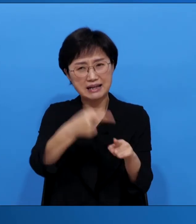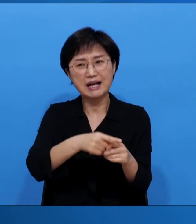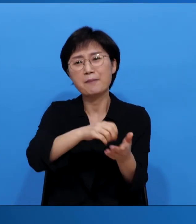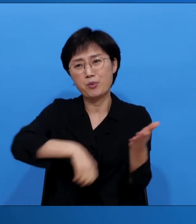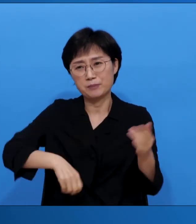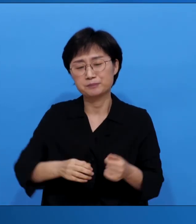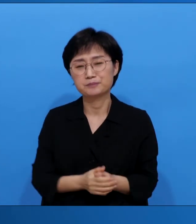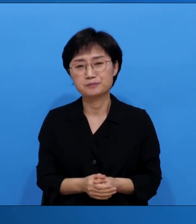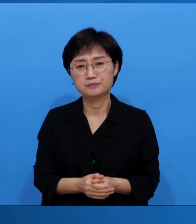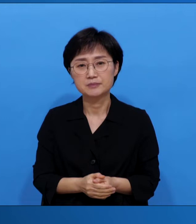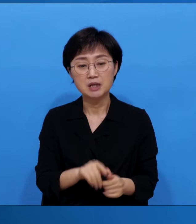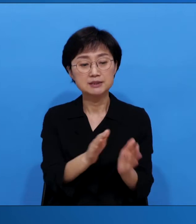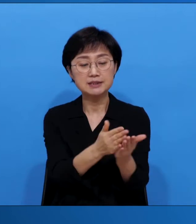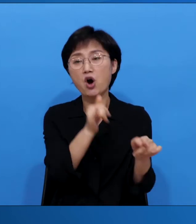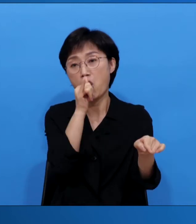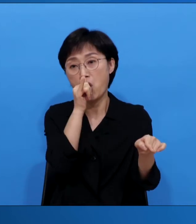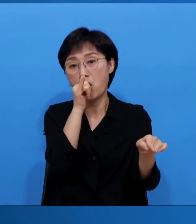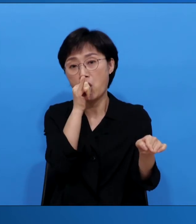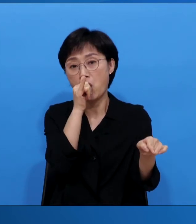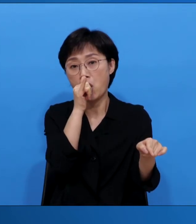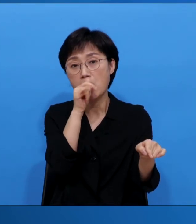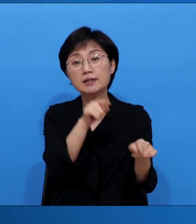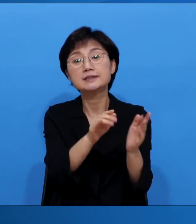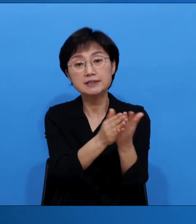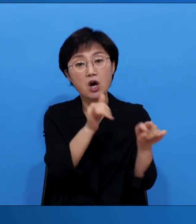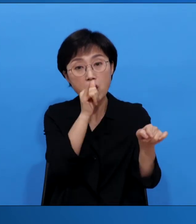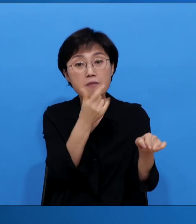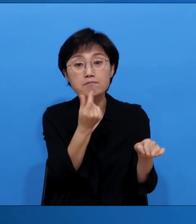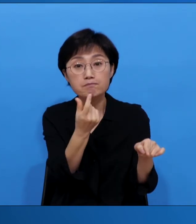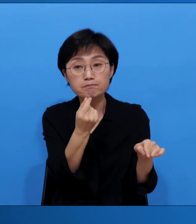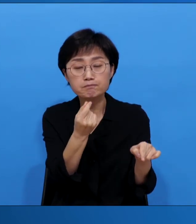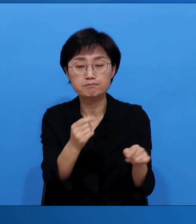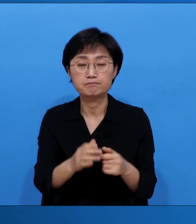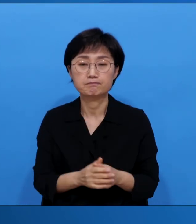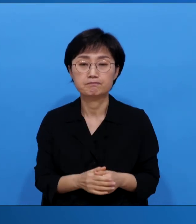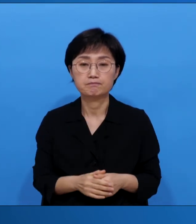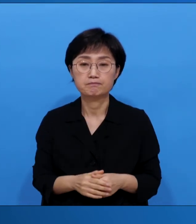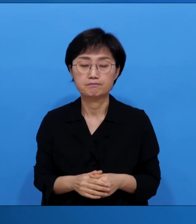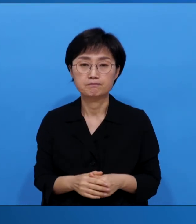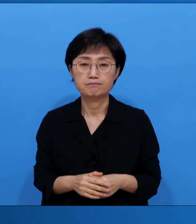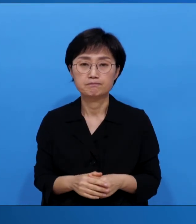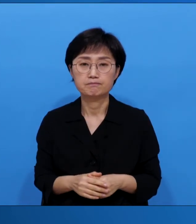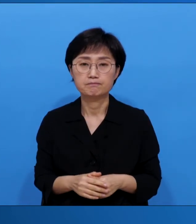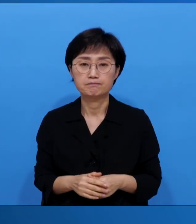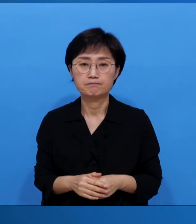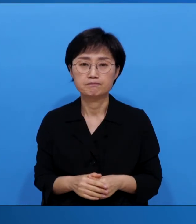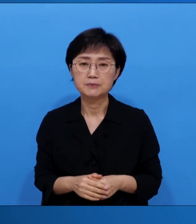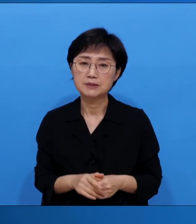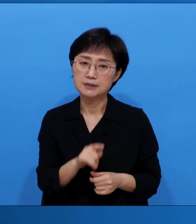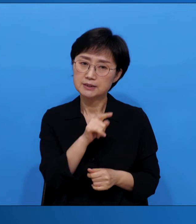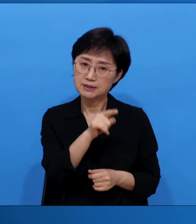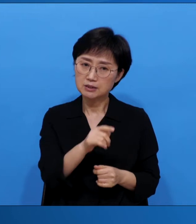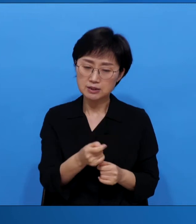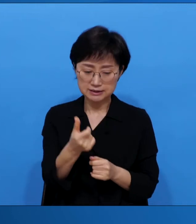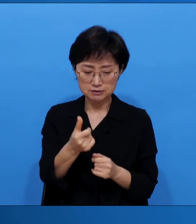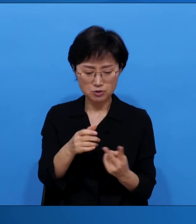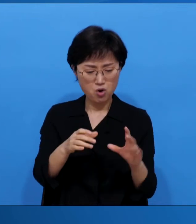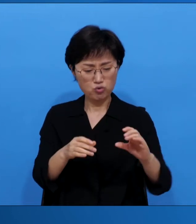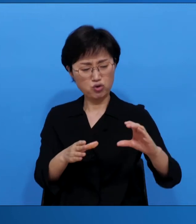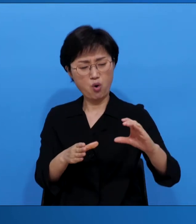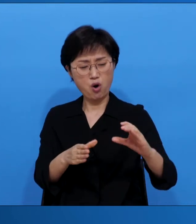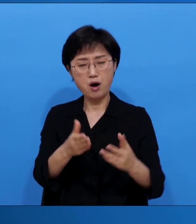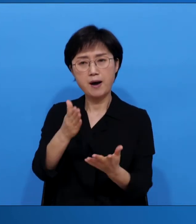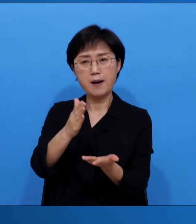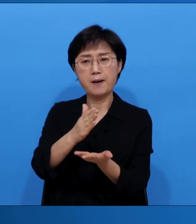책이 분명히 있었어요. 그 책 제목이 평신도 전도훈련 교재래요. 그래서 아마 이게 나누어 모였는데